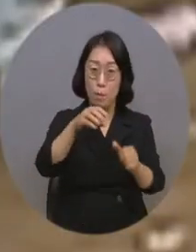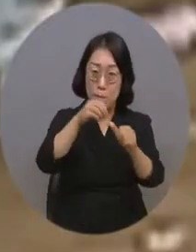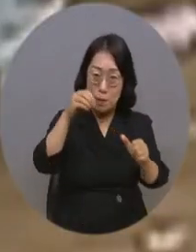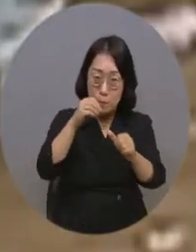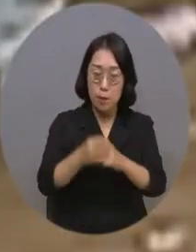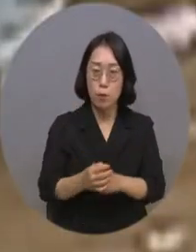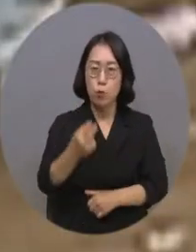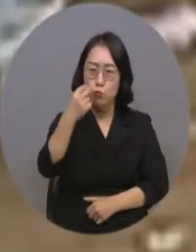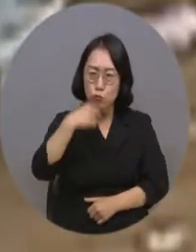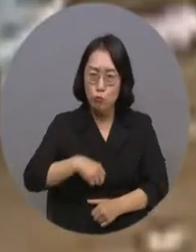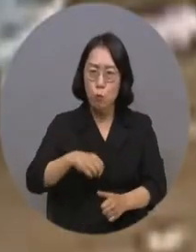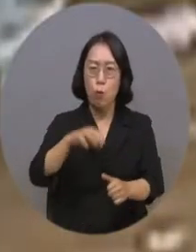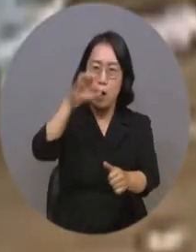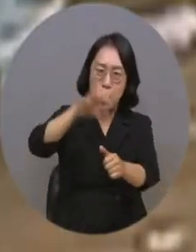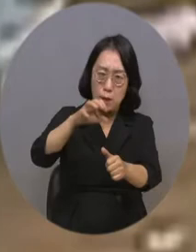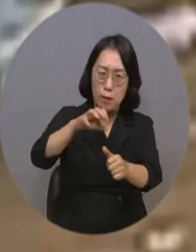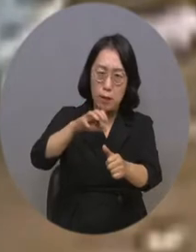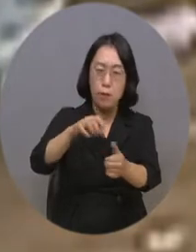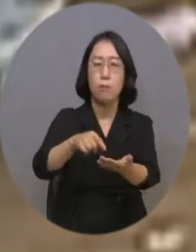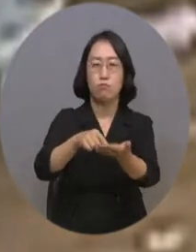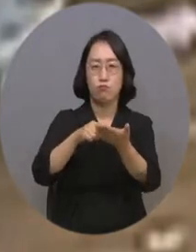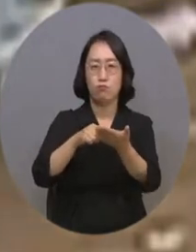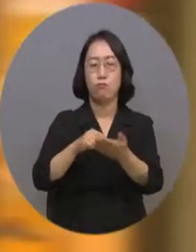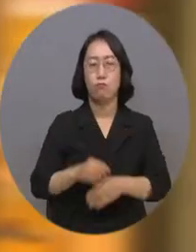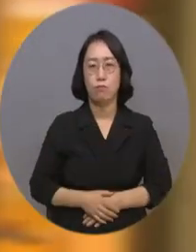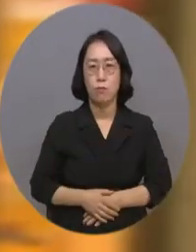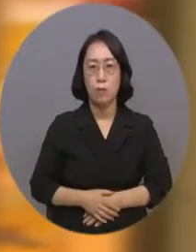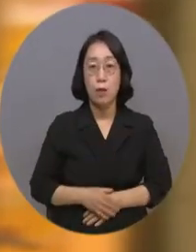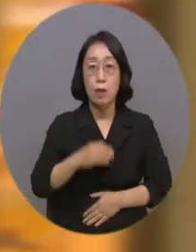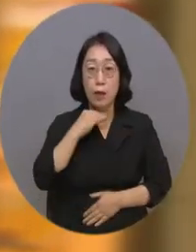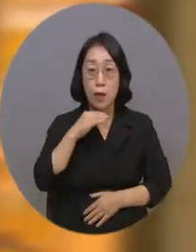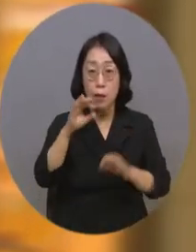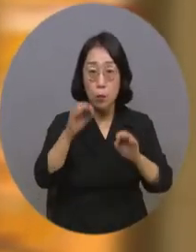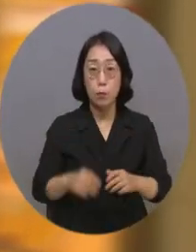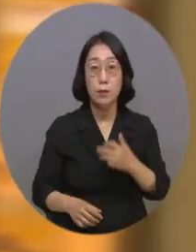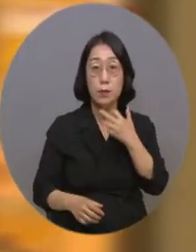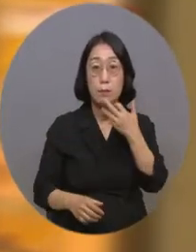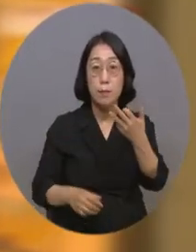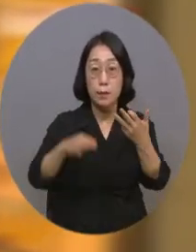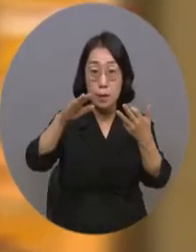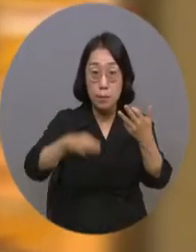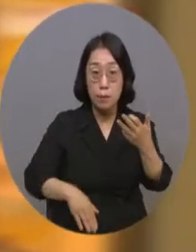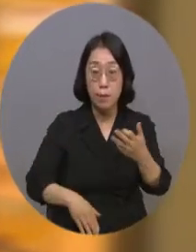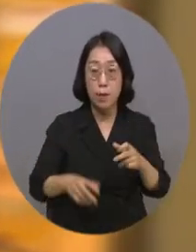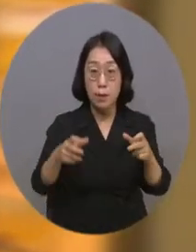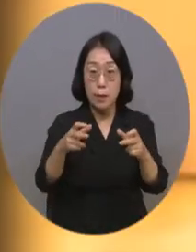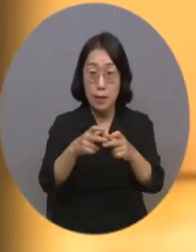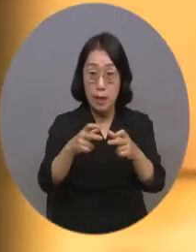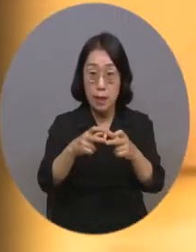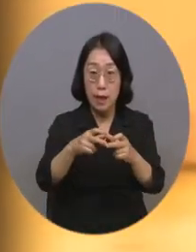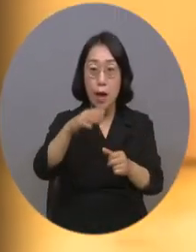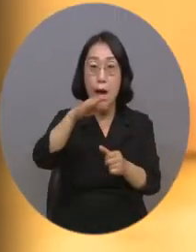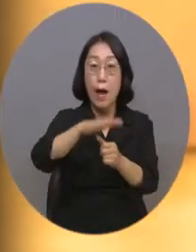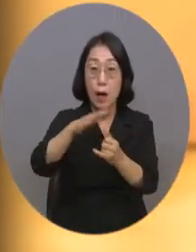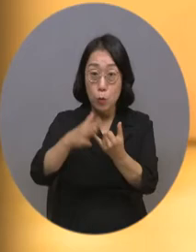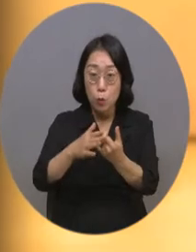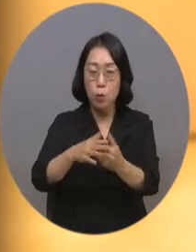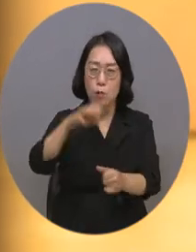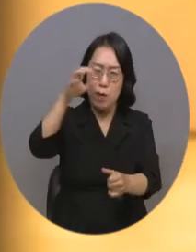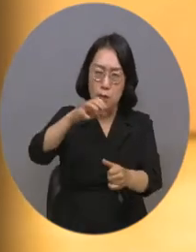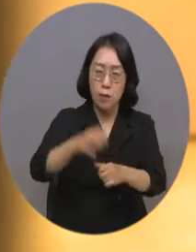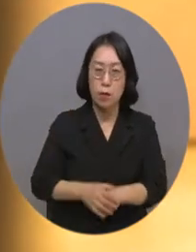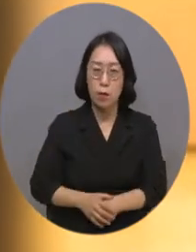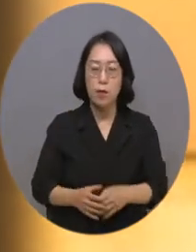중복 학대 등이 뒤를 이었습니다. 연령별로는 18세 미만의 장애 아동에 대한 학대가